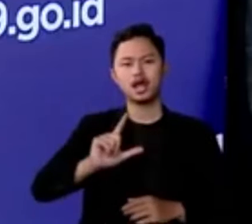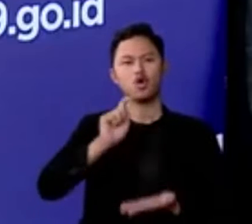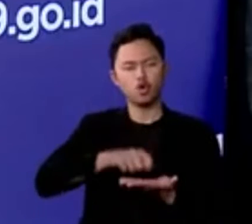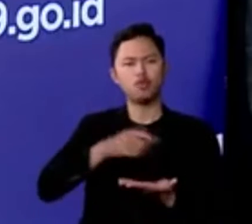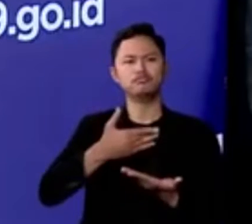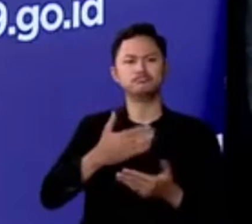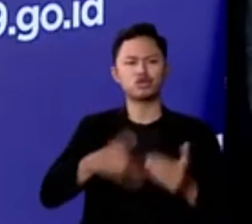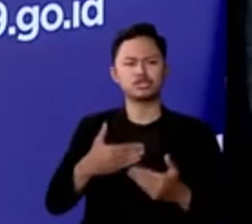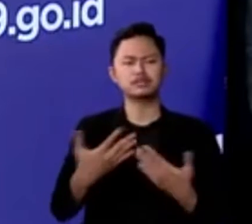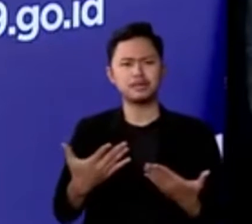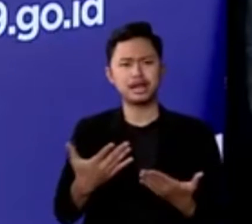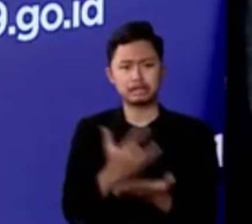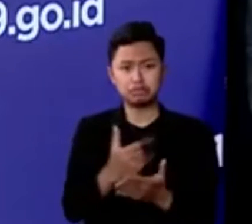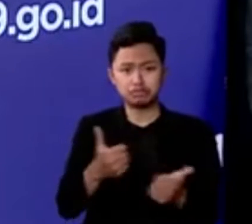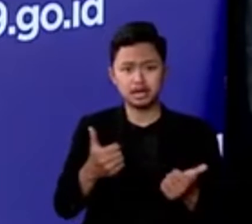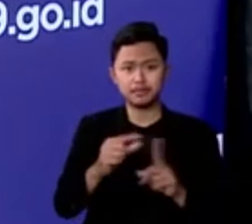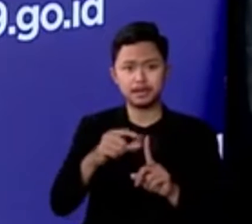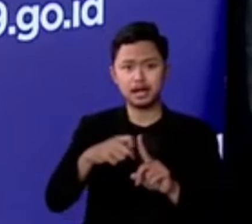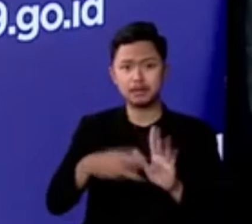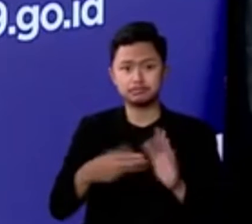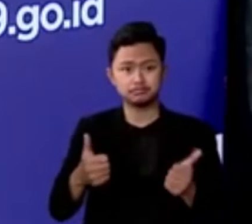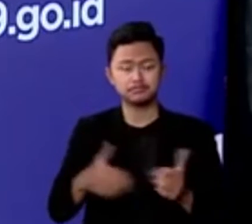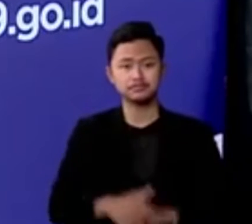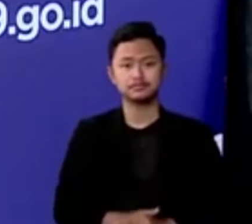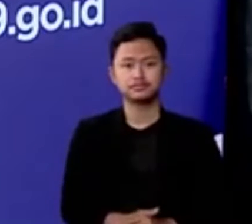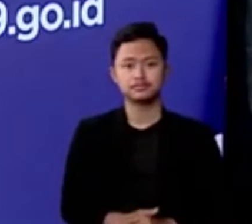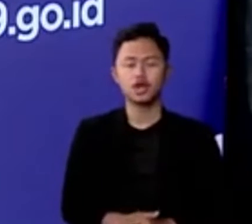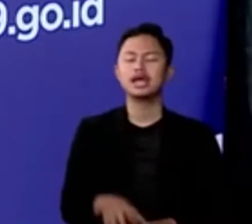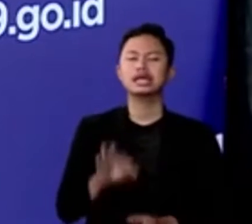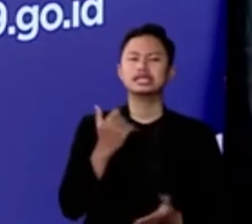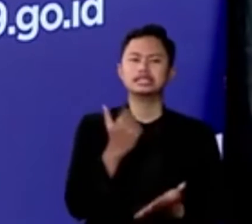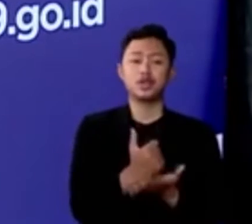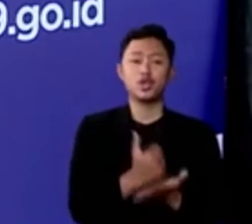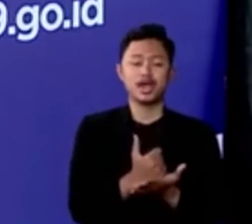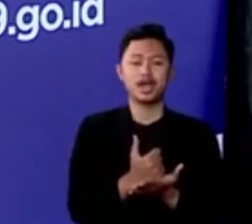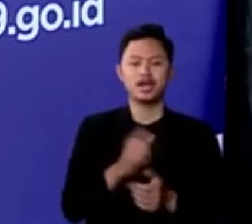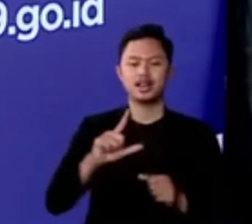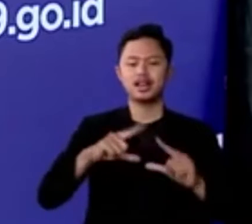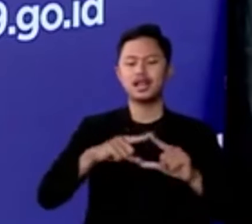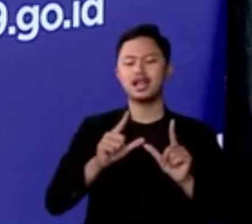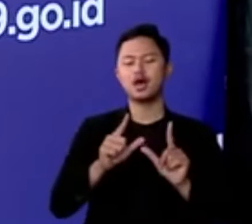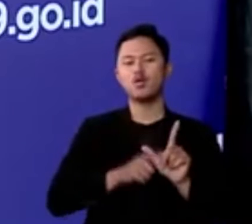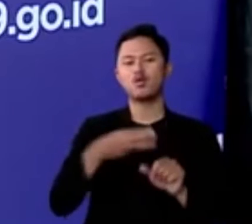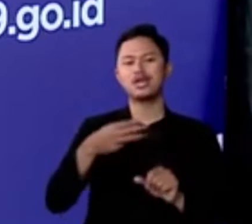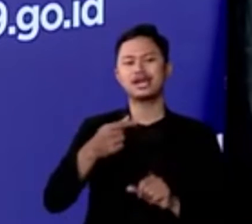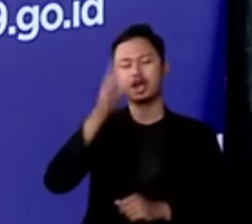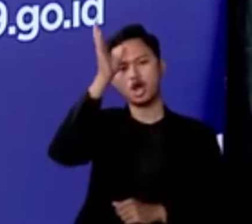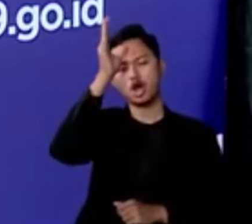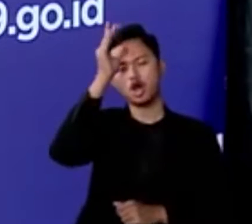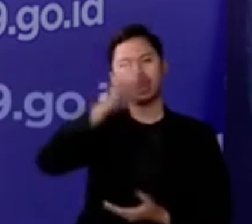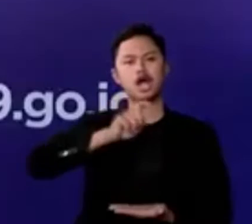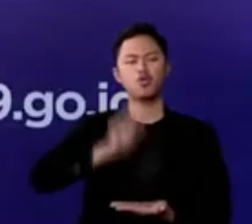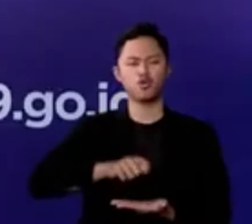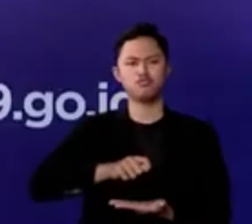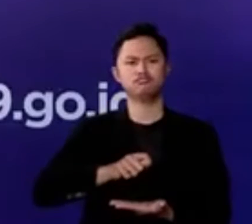Nah jadi sebenarnya eh untuk dari oil sendiri gitu kan Kita sebenarnya dikesampingkan